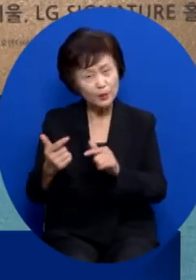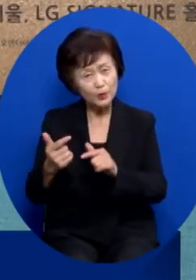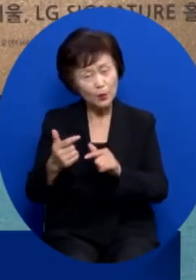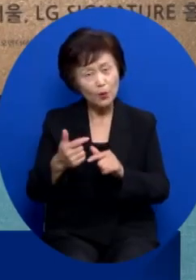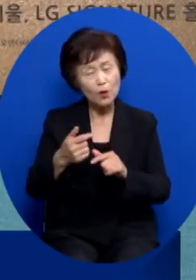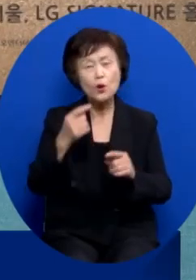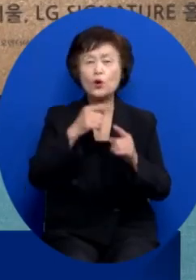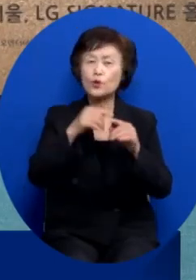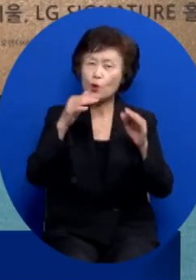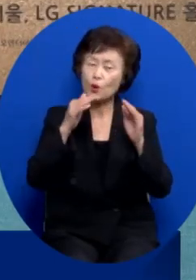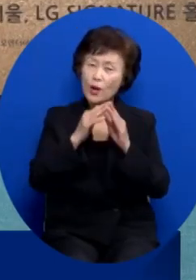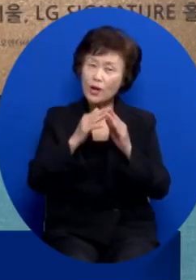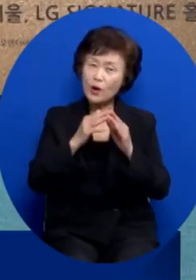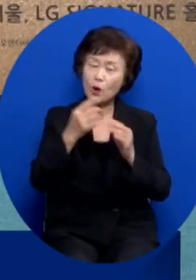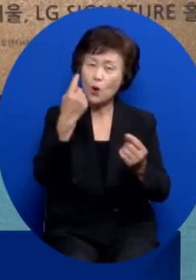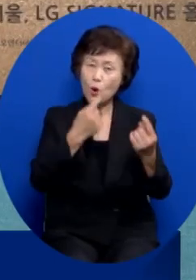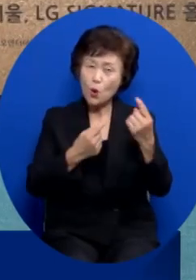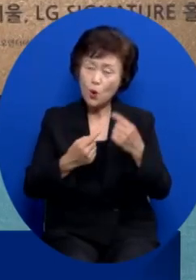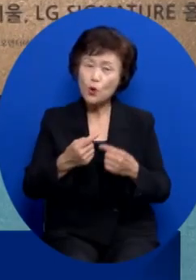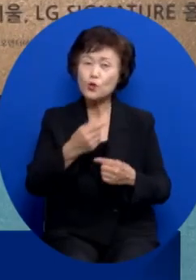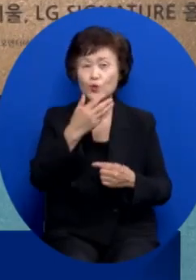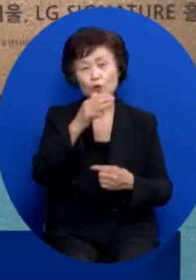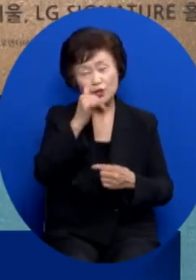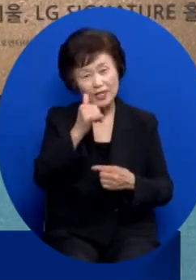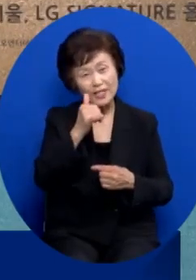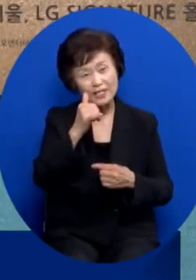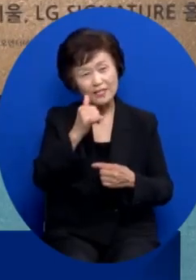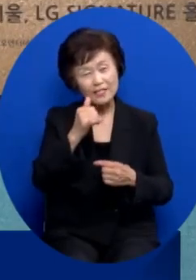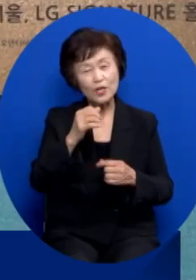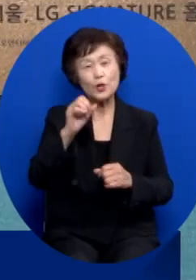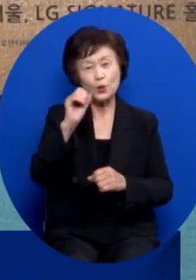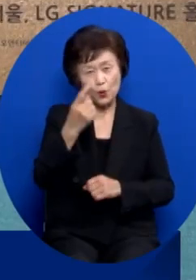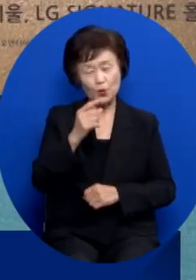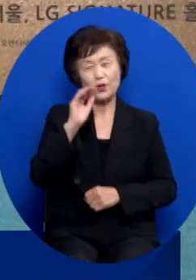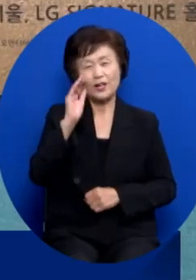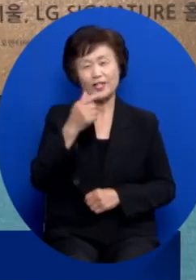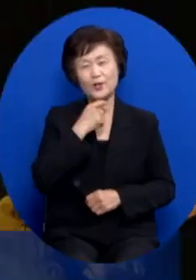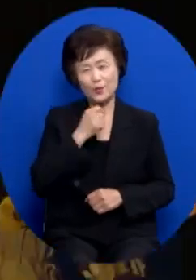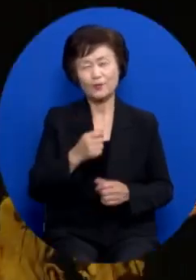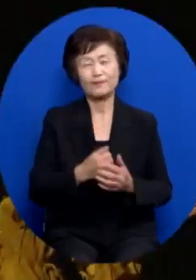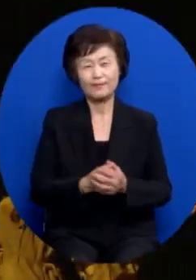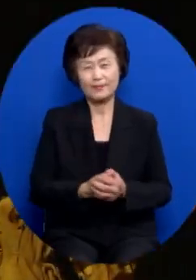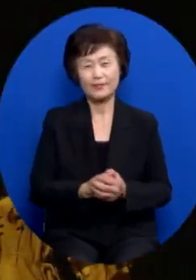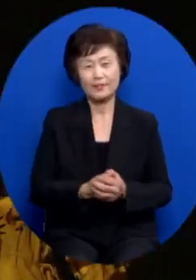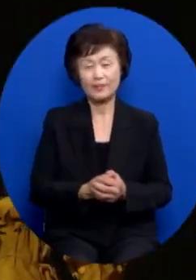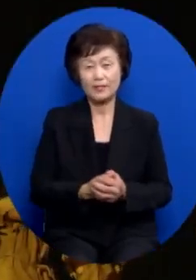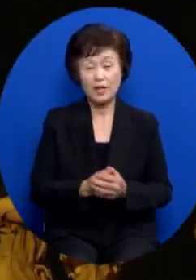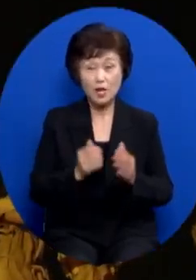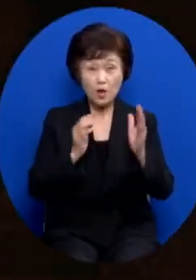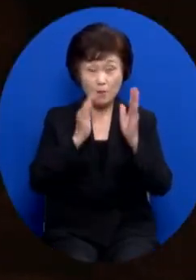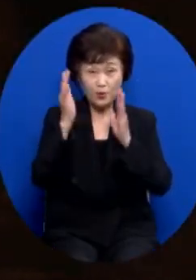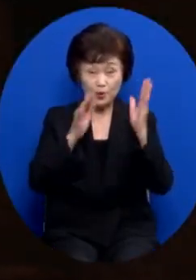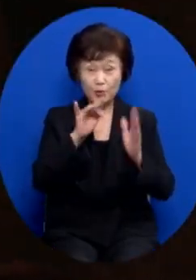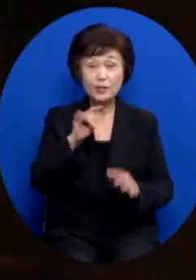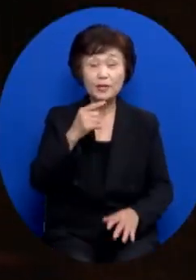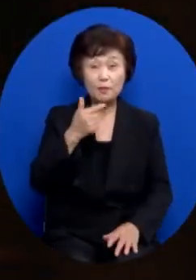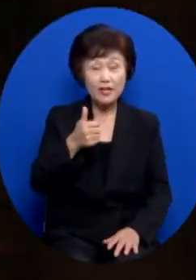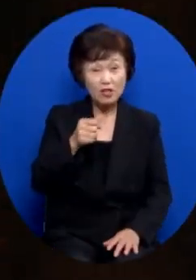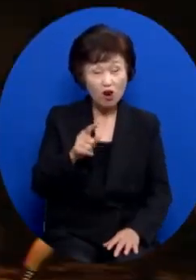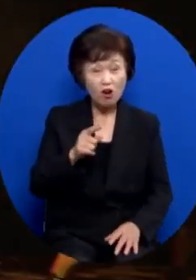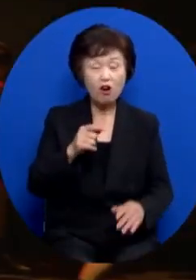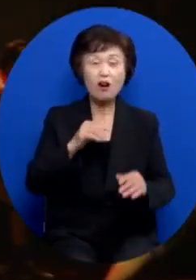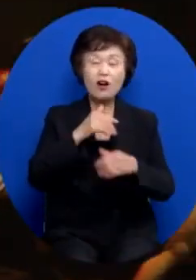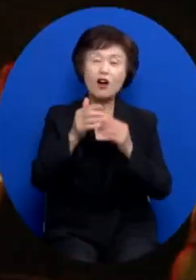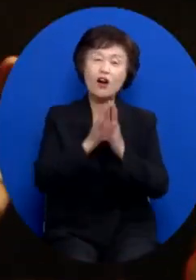예배당으로 교회로 올 수 있는 그런 작은 매개체가 되기를 바랄 뿐입니다. 뮤지컬 배너는 성경적